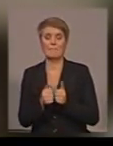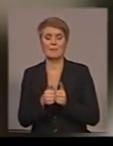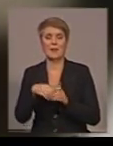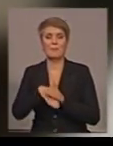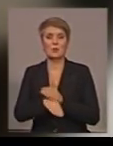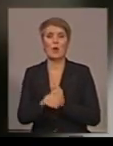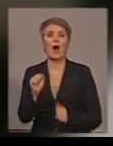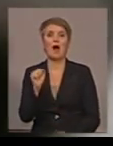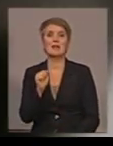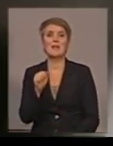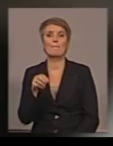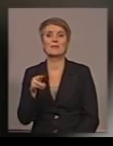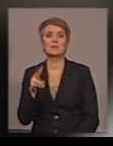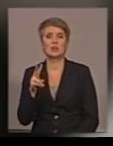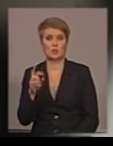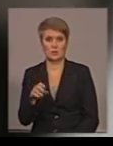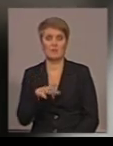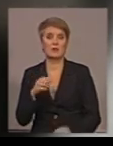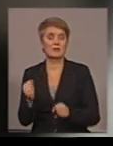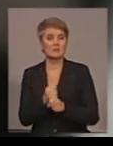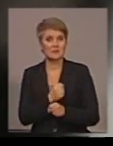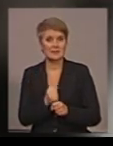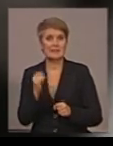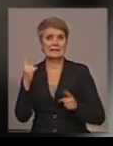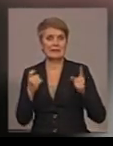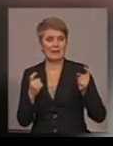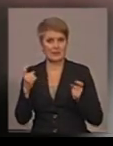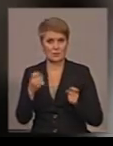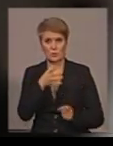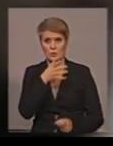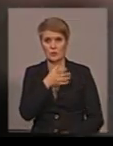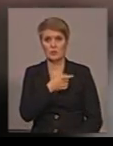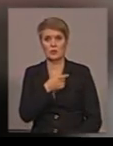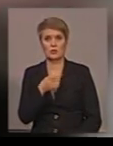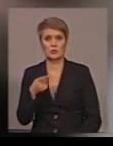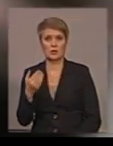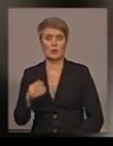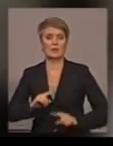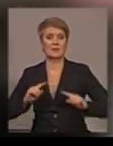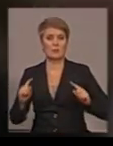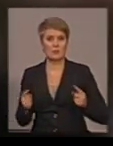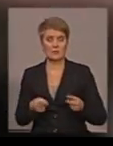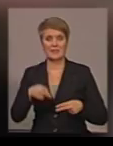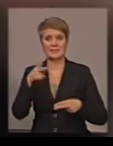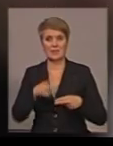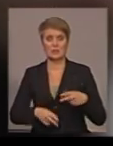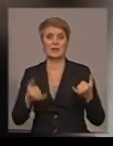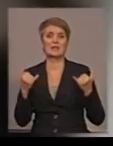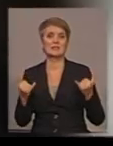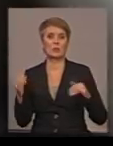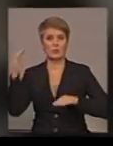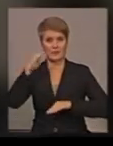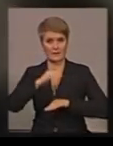«Академмістечко». За версією поліції, він влаштував бійку зі стріляниною. Час його тримання під вартою закінчується сьогодні